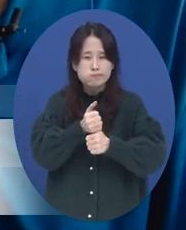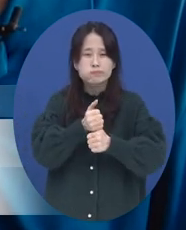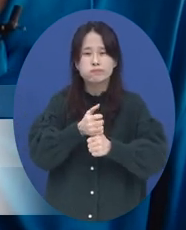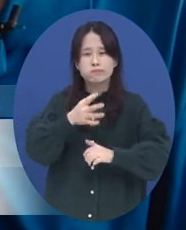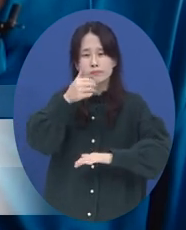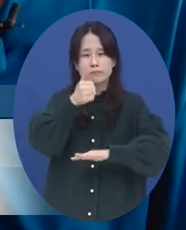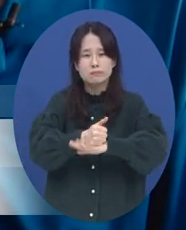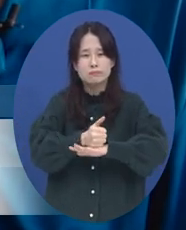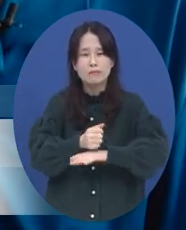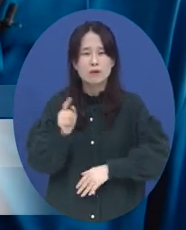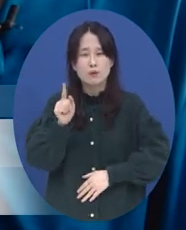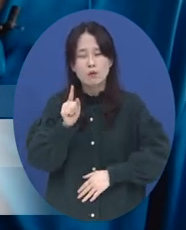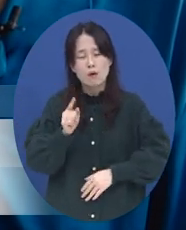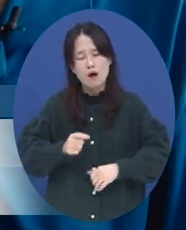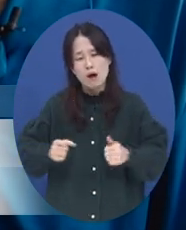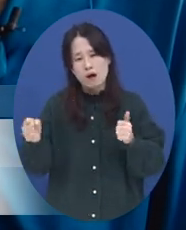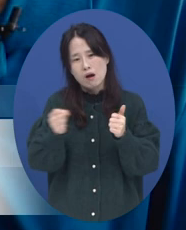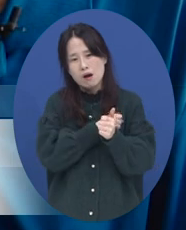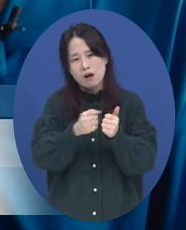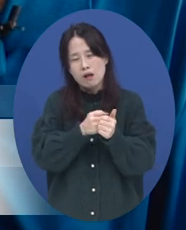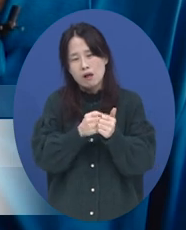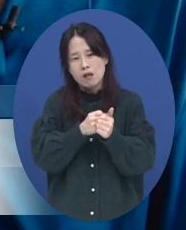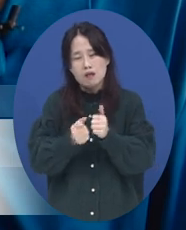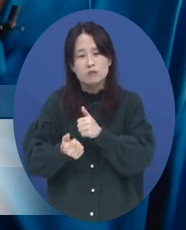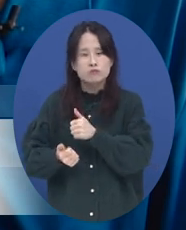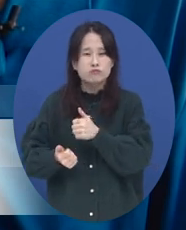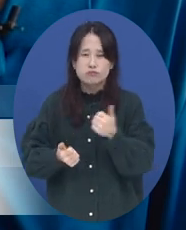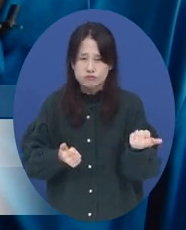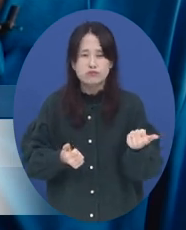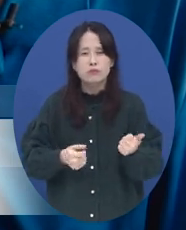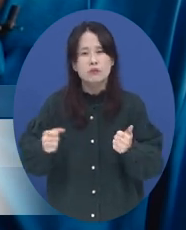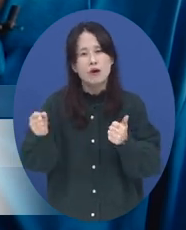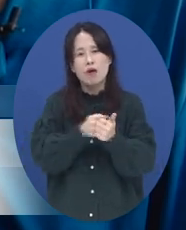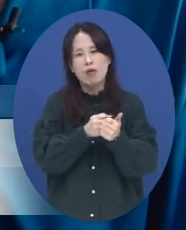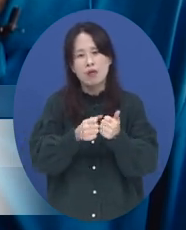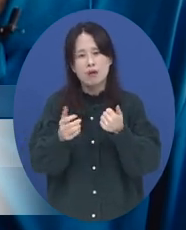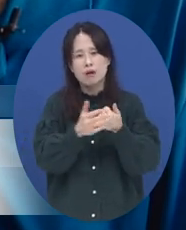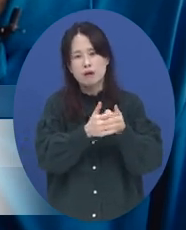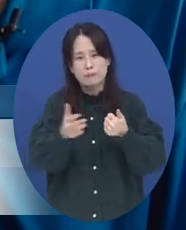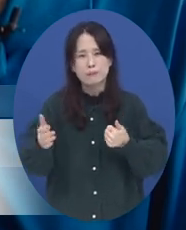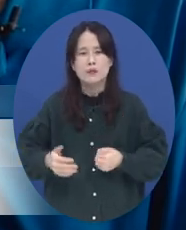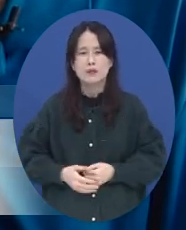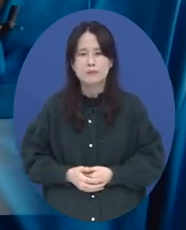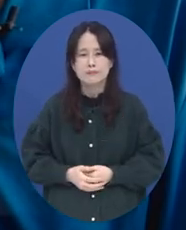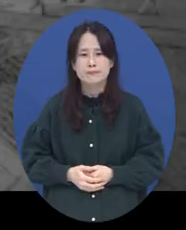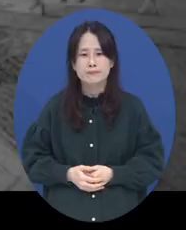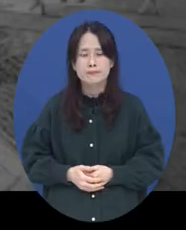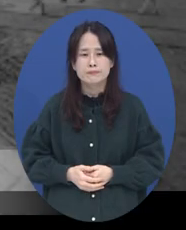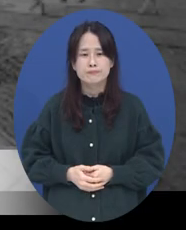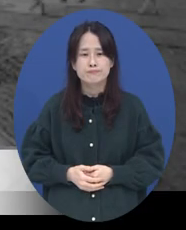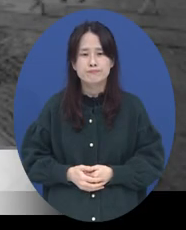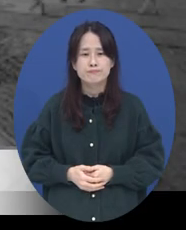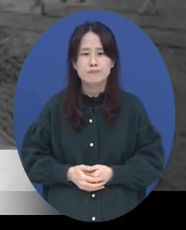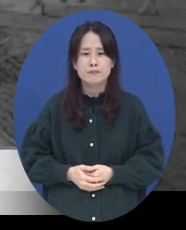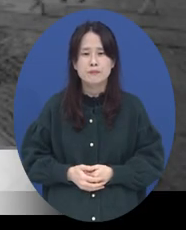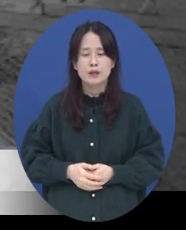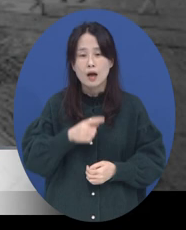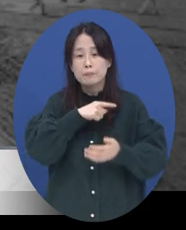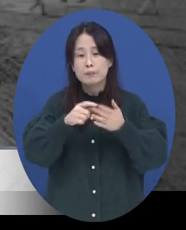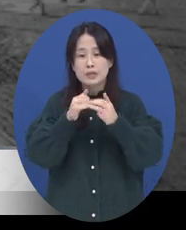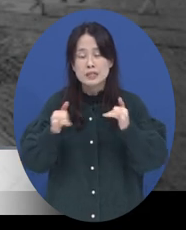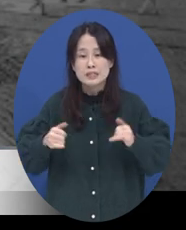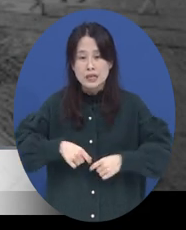탈출하다가 잡혀 들어와가지고 기억은 나중에 맞아서 죽었어요. 맞아서. 경기도가